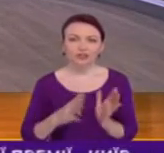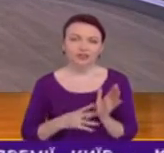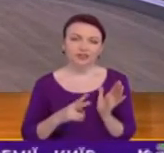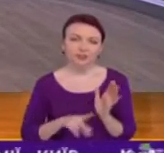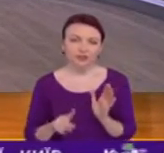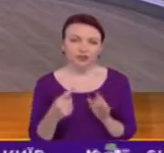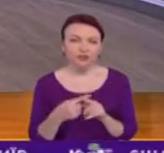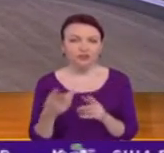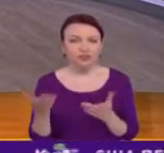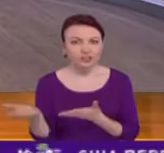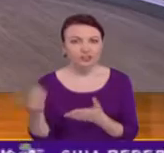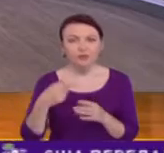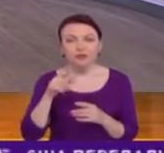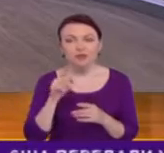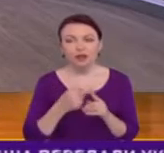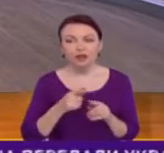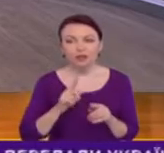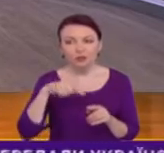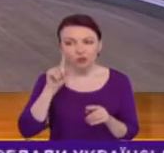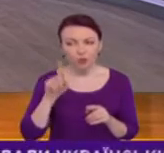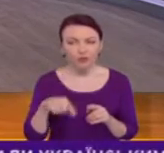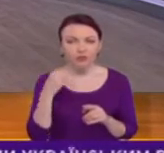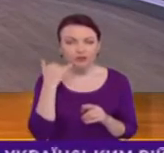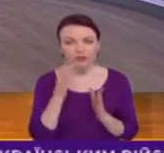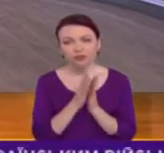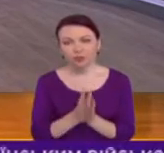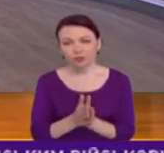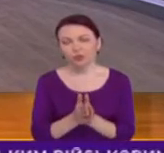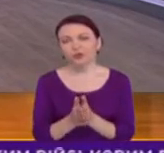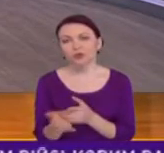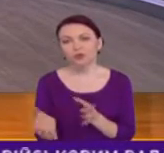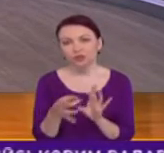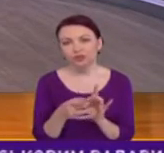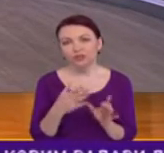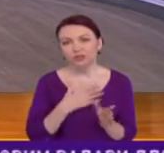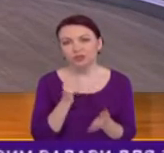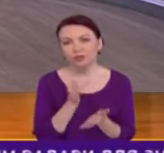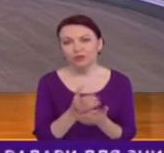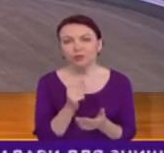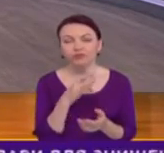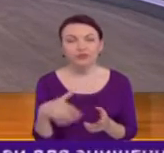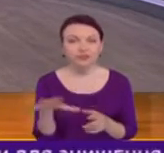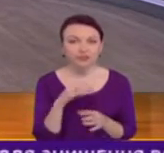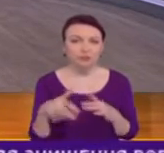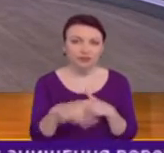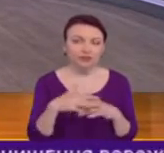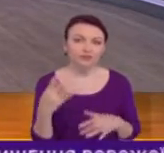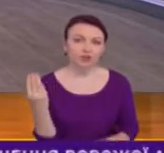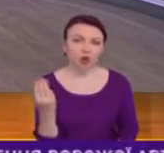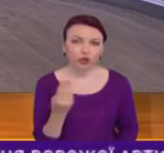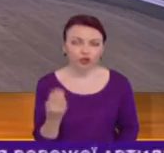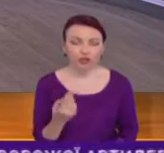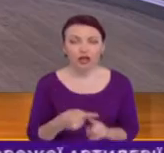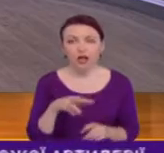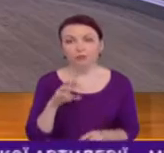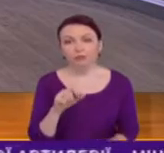(223) 0981. Вже за цим номером телефону я запрошую долучитися до нашого прямого ефіру всіх жителів масиву Троєщина. Я нагадаю, що Сергій Майзель